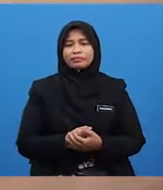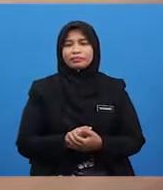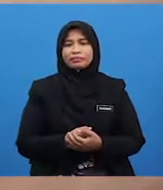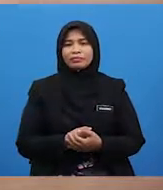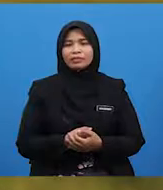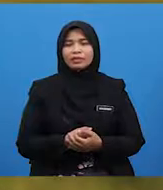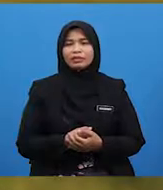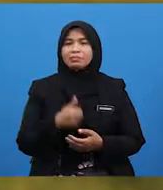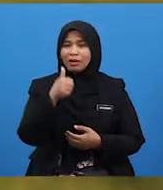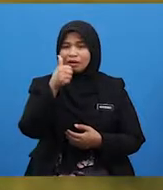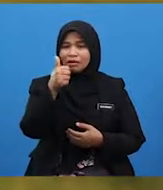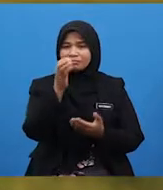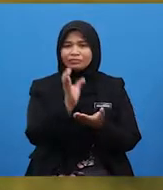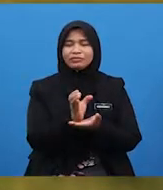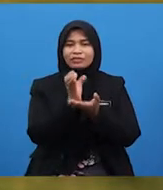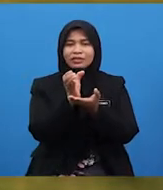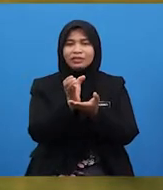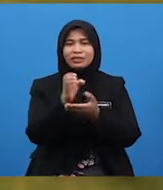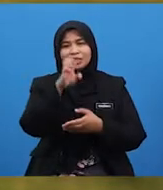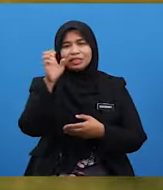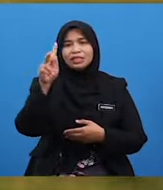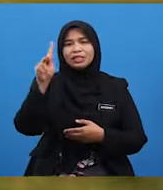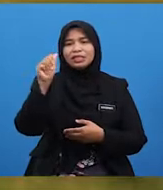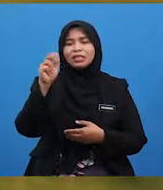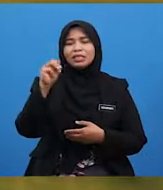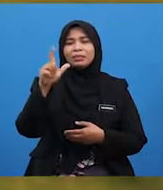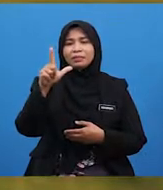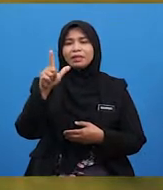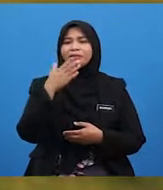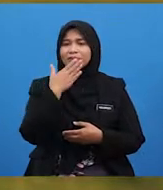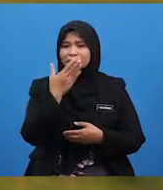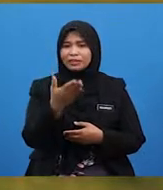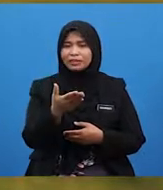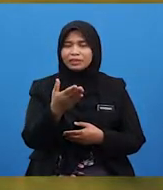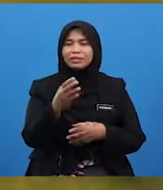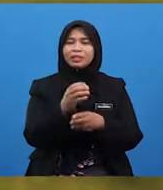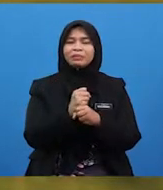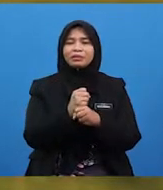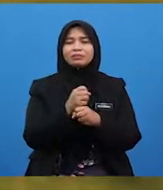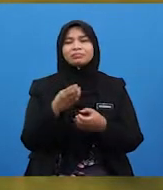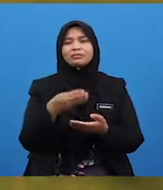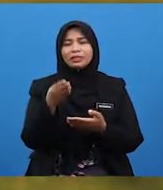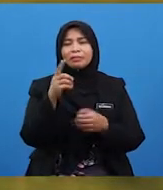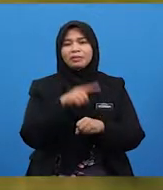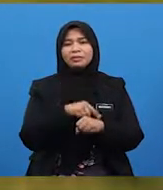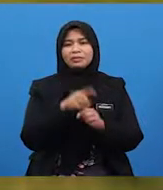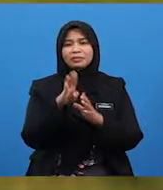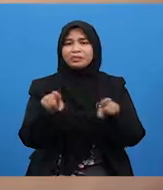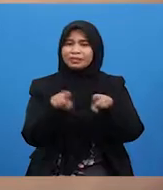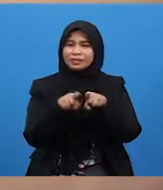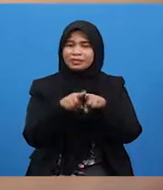perumahan kita. Bagus cadangan, Encik Kamal. Saya cuba ya. Terima kasih, Encik Kamal, dapat meluangkan masa bersama